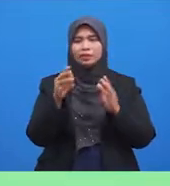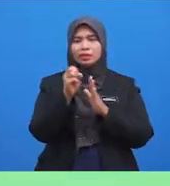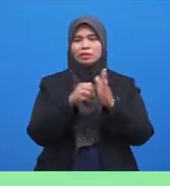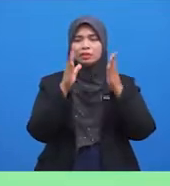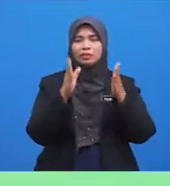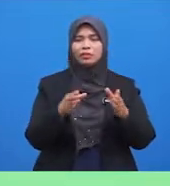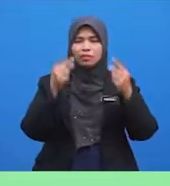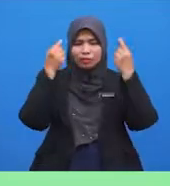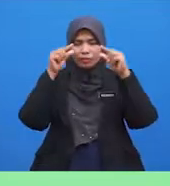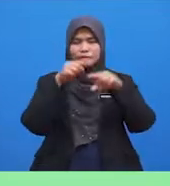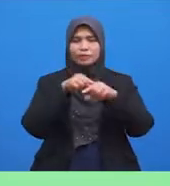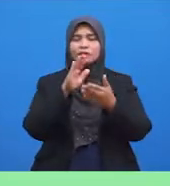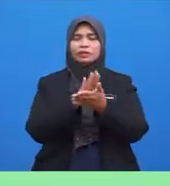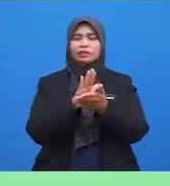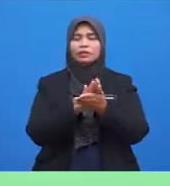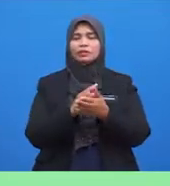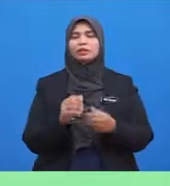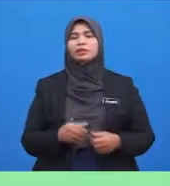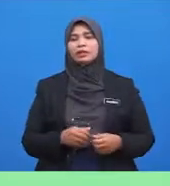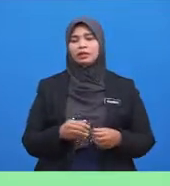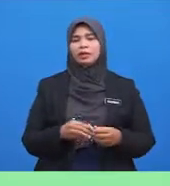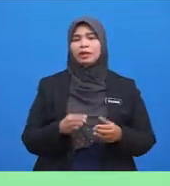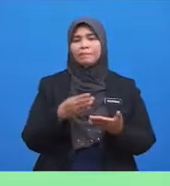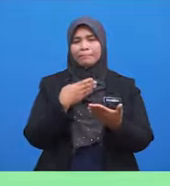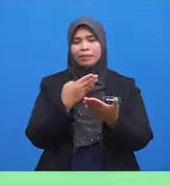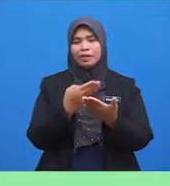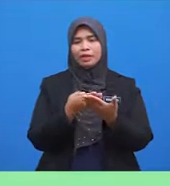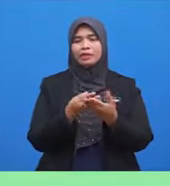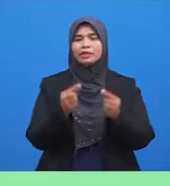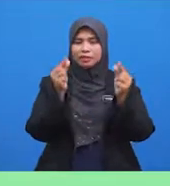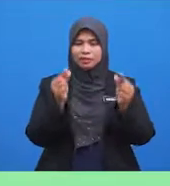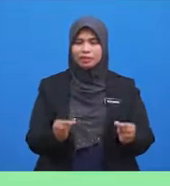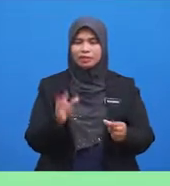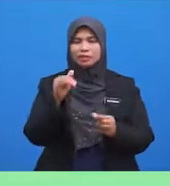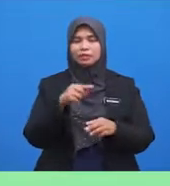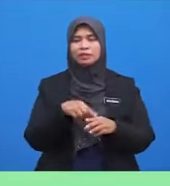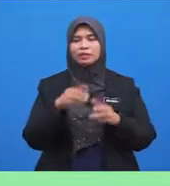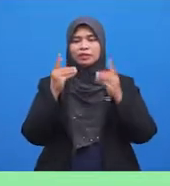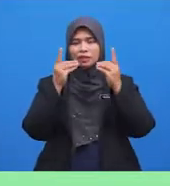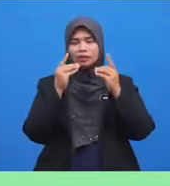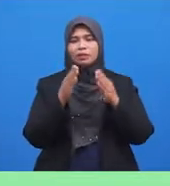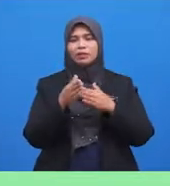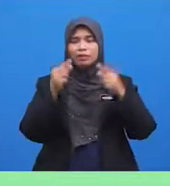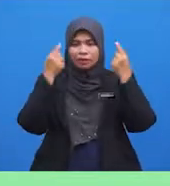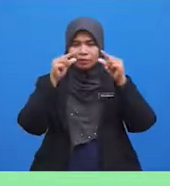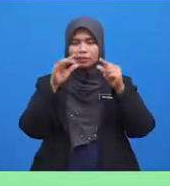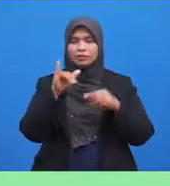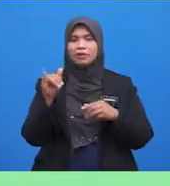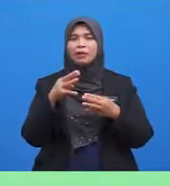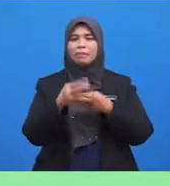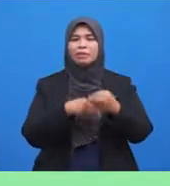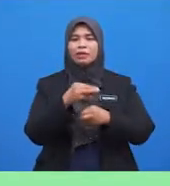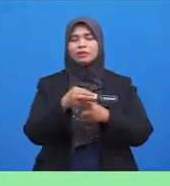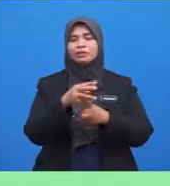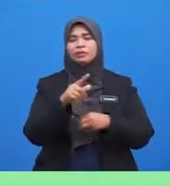di sekolah. Elok generasi yang dididik oleh gurunya, majulah sekolah dan